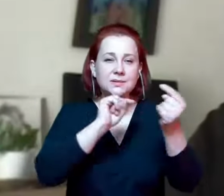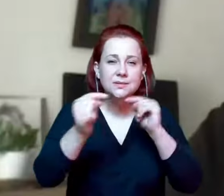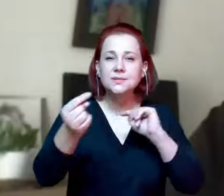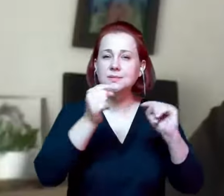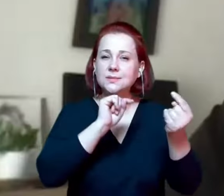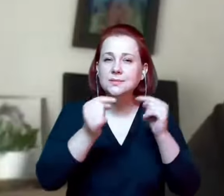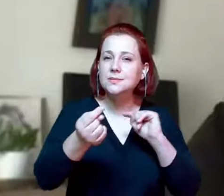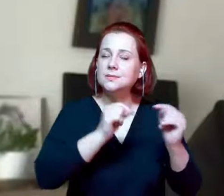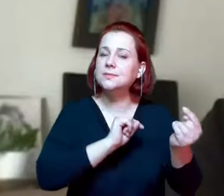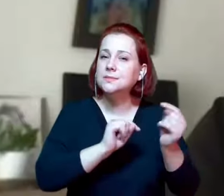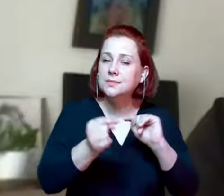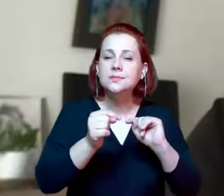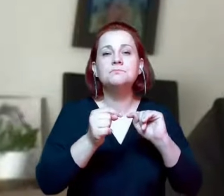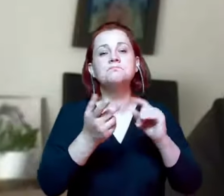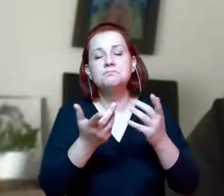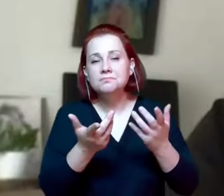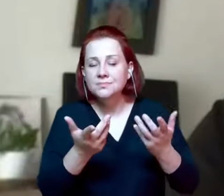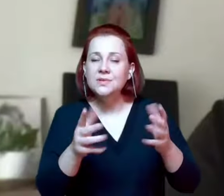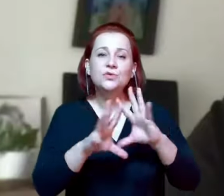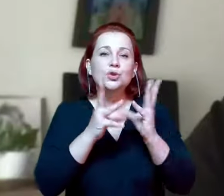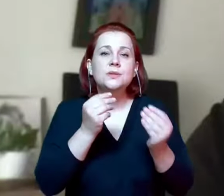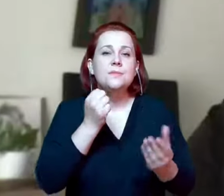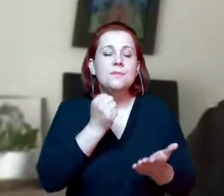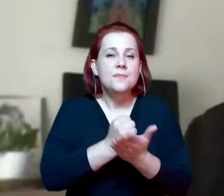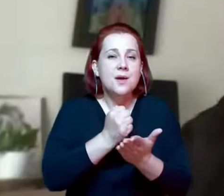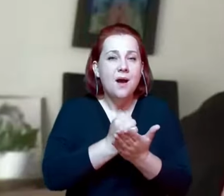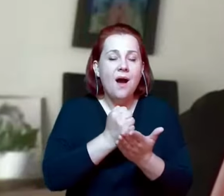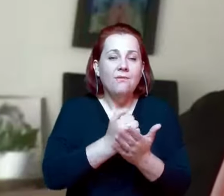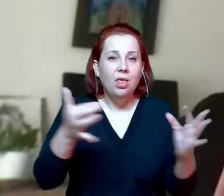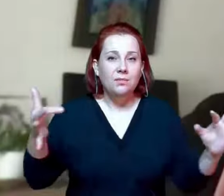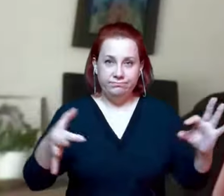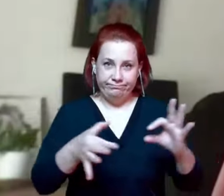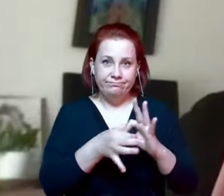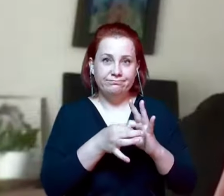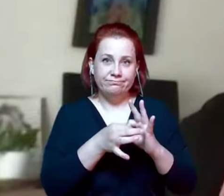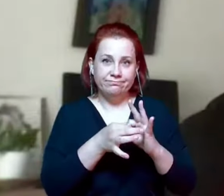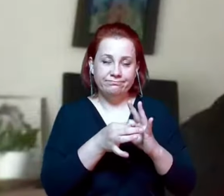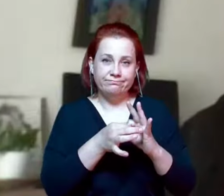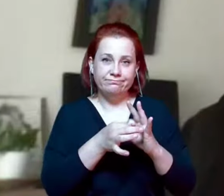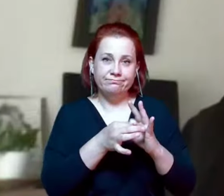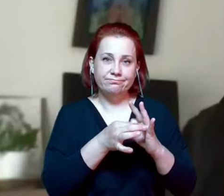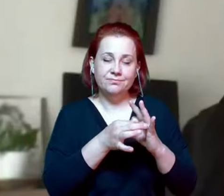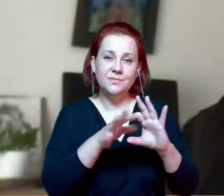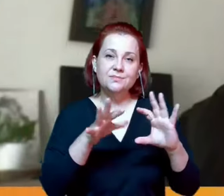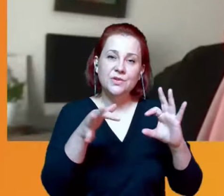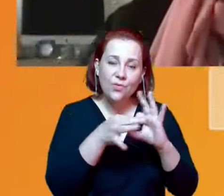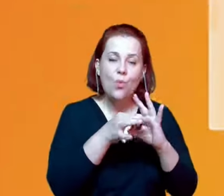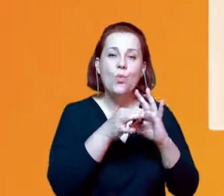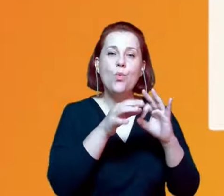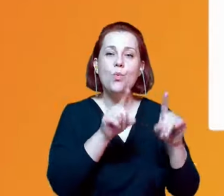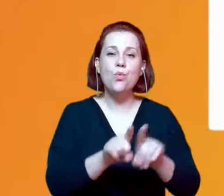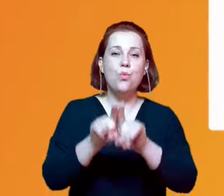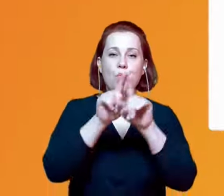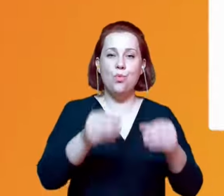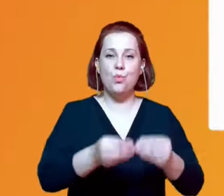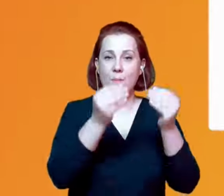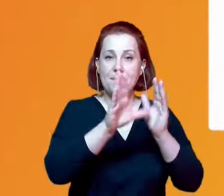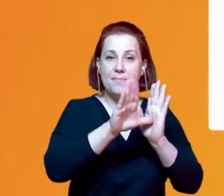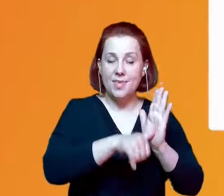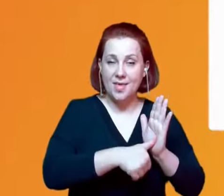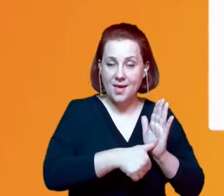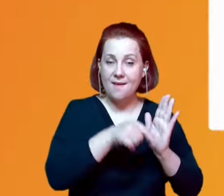o wszystko to, co było omawiane w kontekście zrównoważonego rozwoju miast,